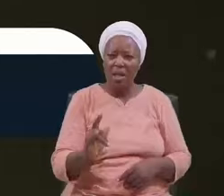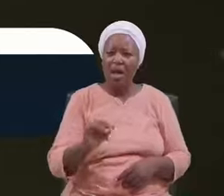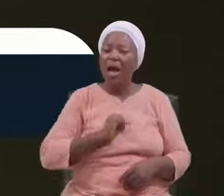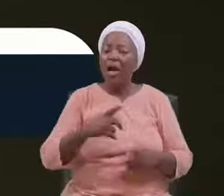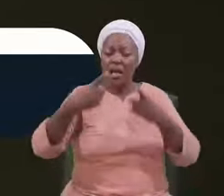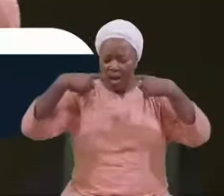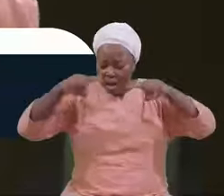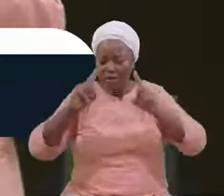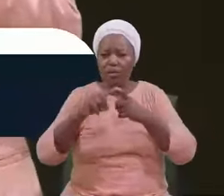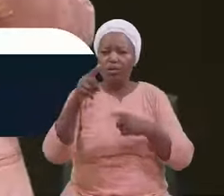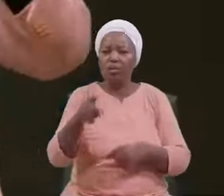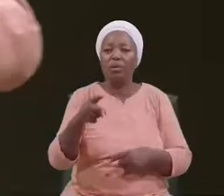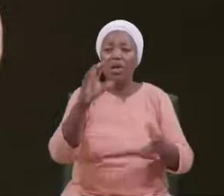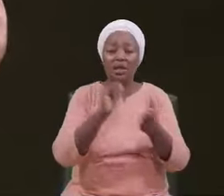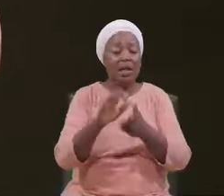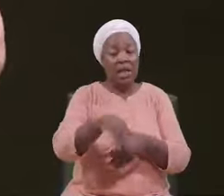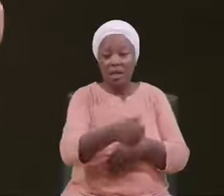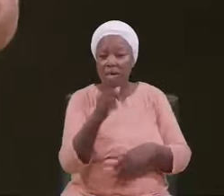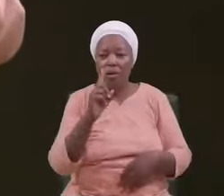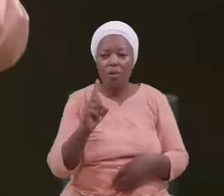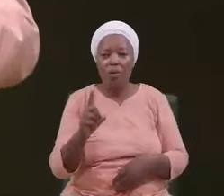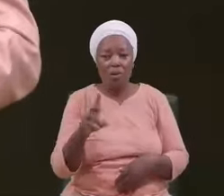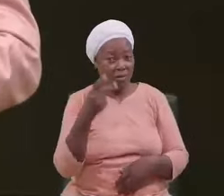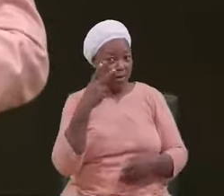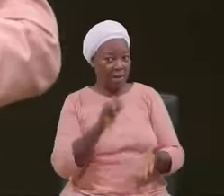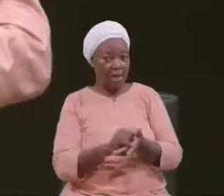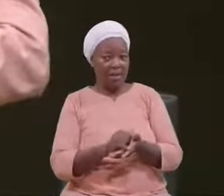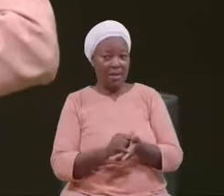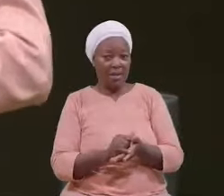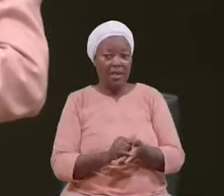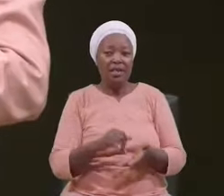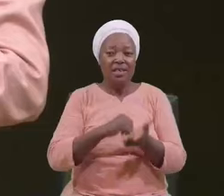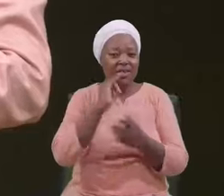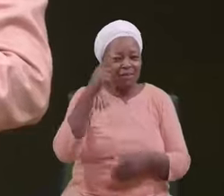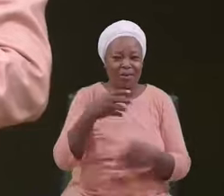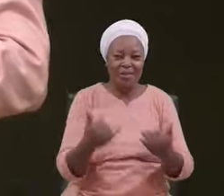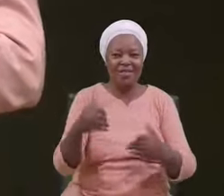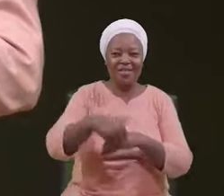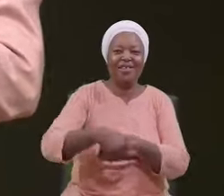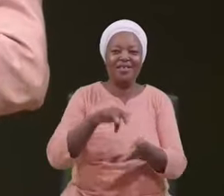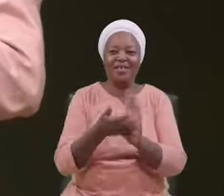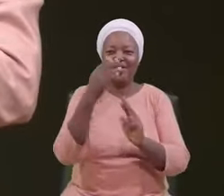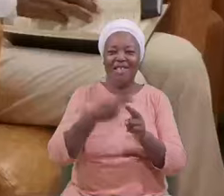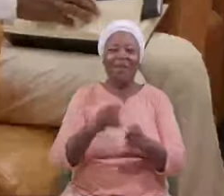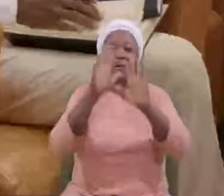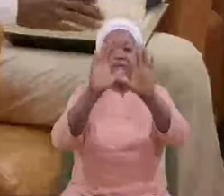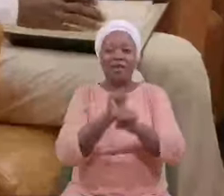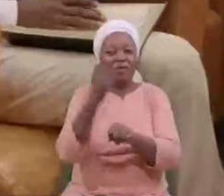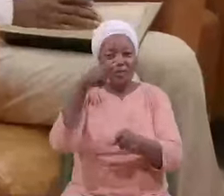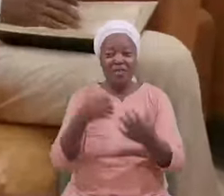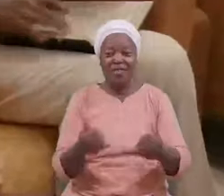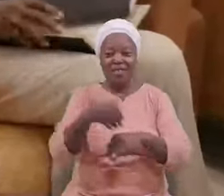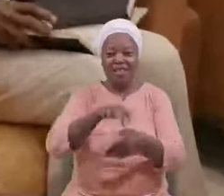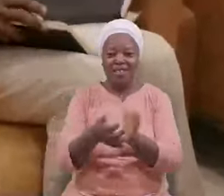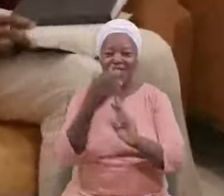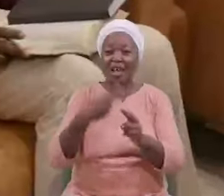certainement, si quelqu'un voit cela, c'est pour vous ce soir, le miracle pour vous ce soir, la puissance